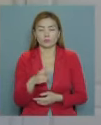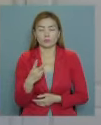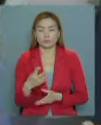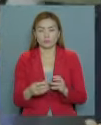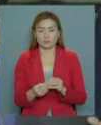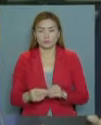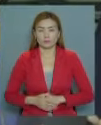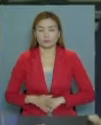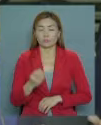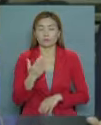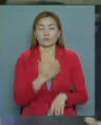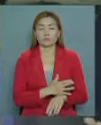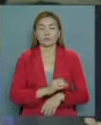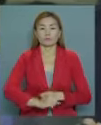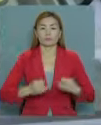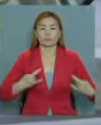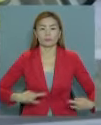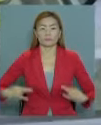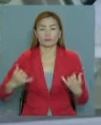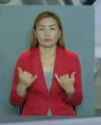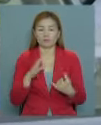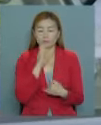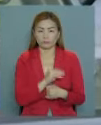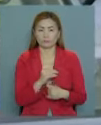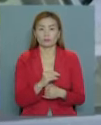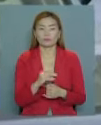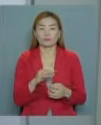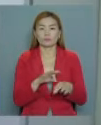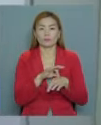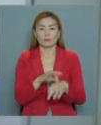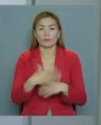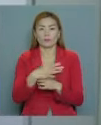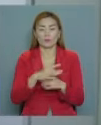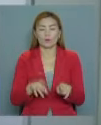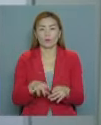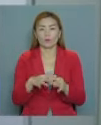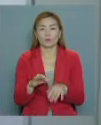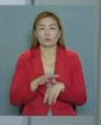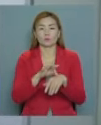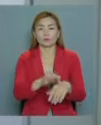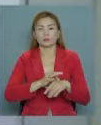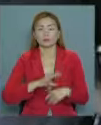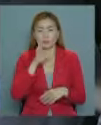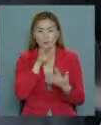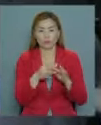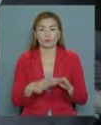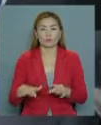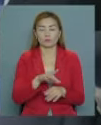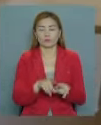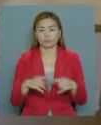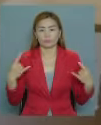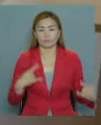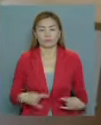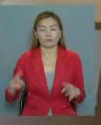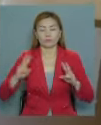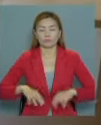года. Кроме того, эндоскопический аппарат приспособлен к авиационной перевозке в отдаленные населенные пункты. Таким образом, это устройство также подходит